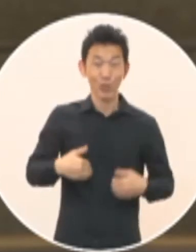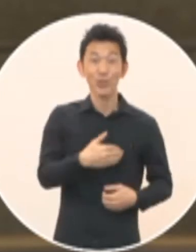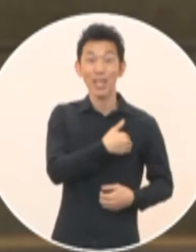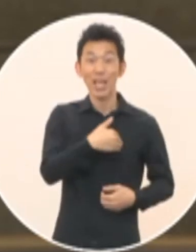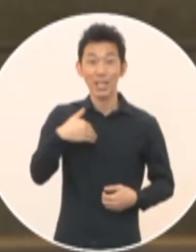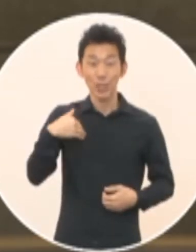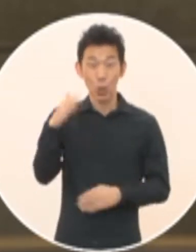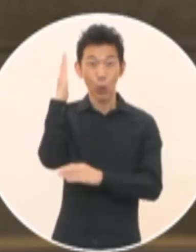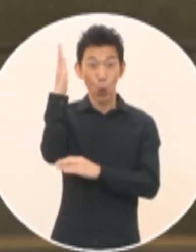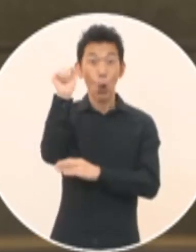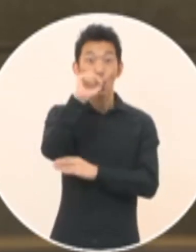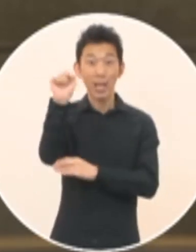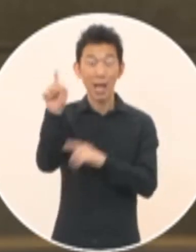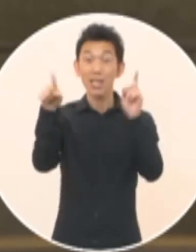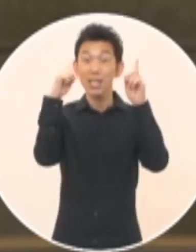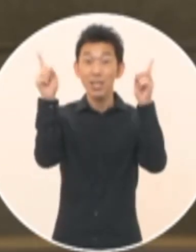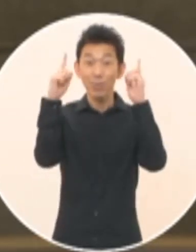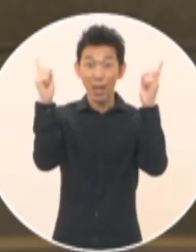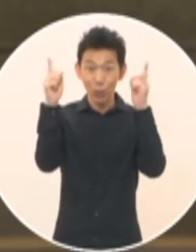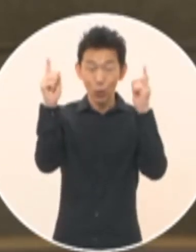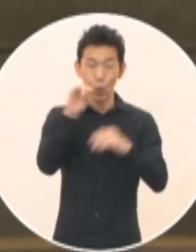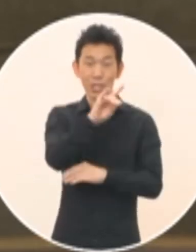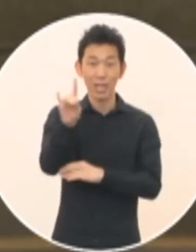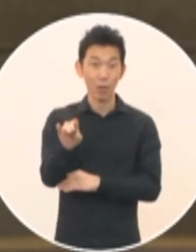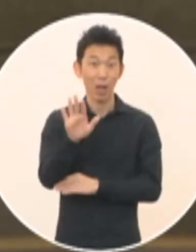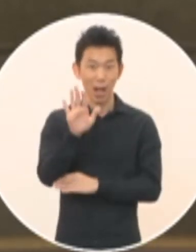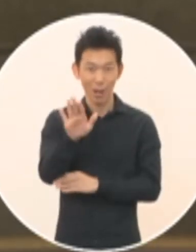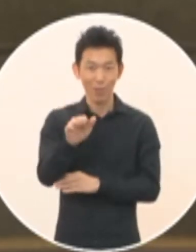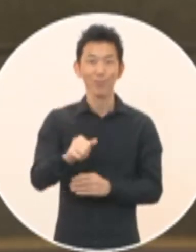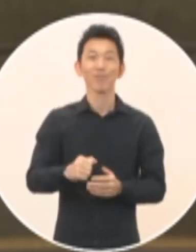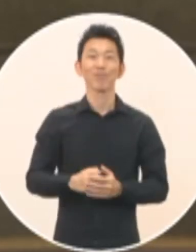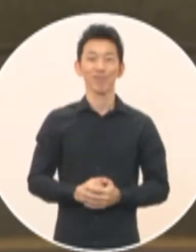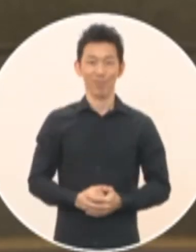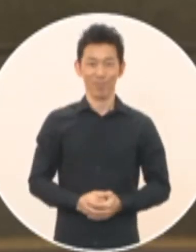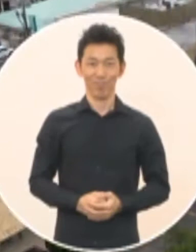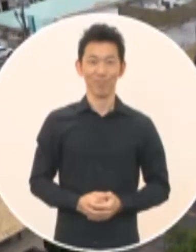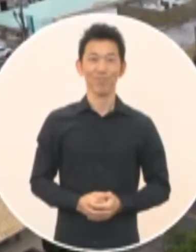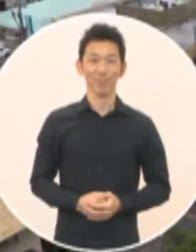ける講座やイベントを企画しております。